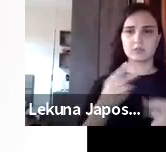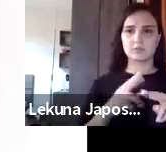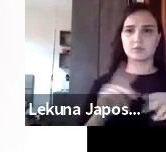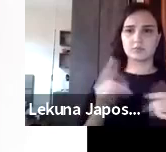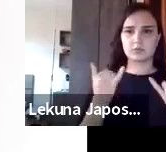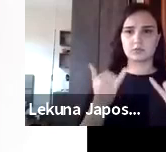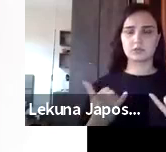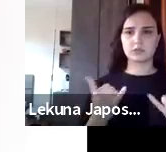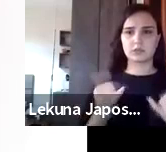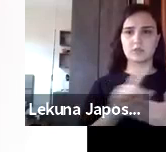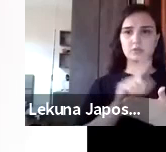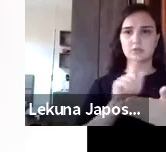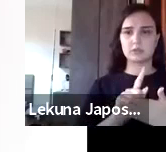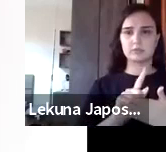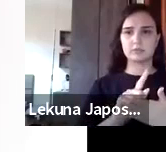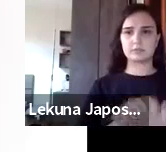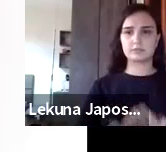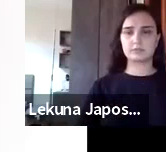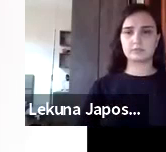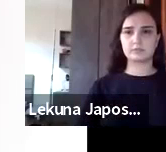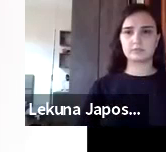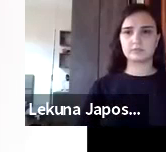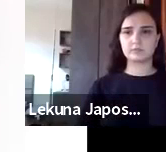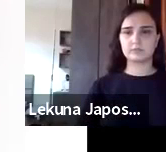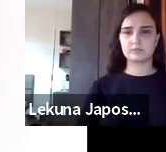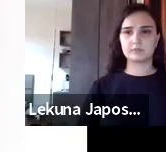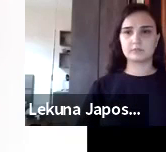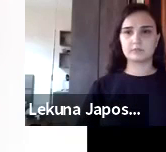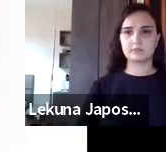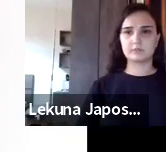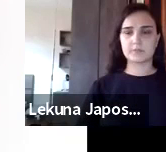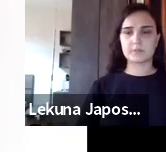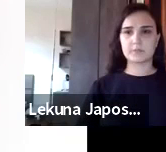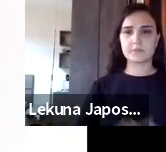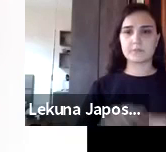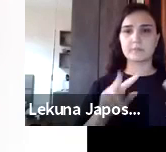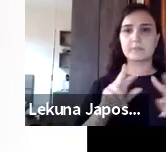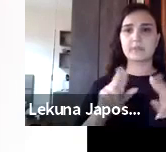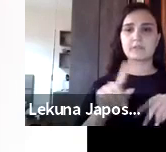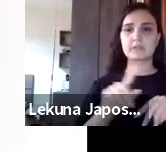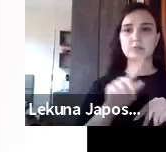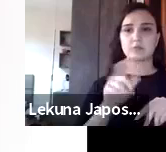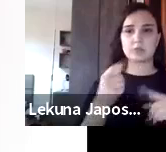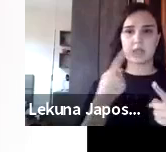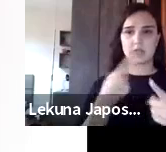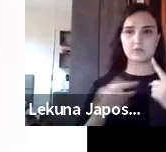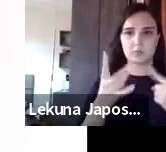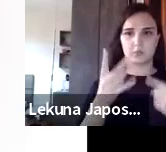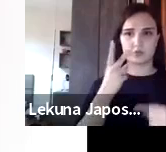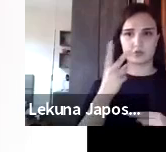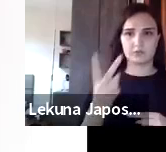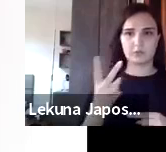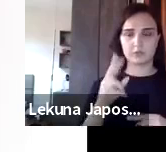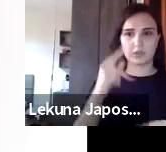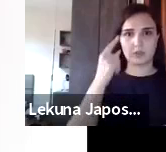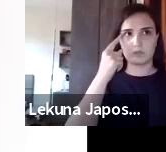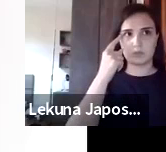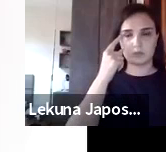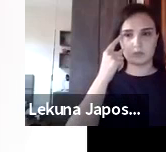დღეს აუცილებელია, ხო? აი მსგავსი ტიპის აქტივობებსაც რომ ცოტა განსხვავებულად შევხედოთ და დავფიქრდეთ,